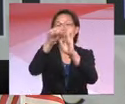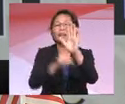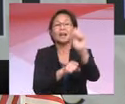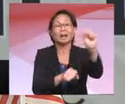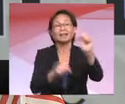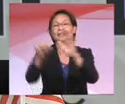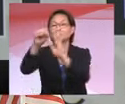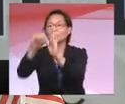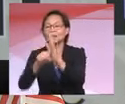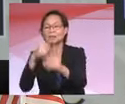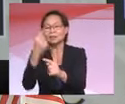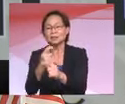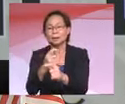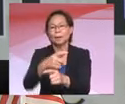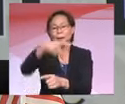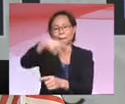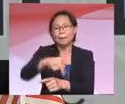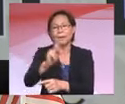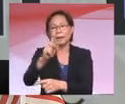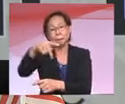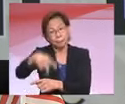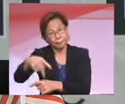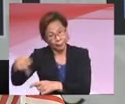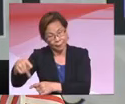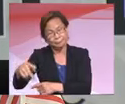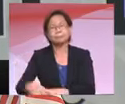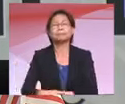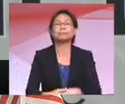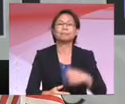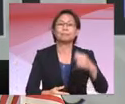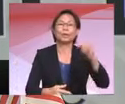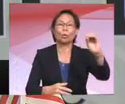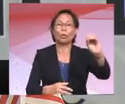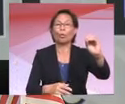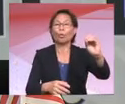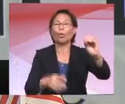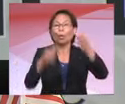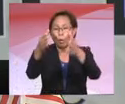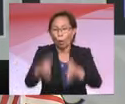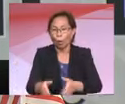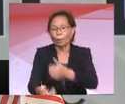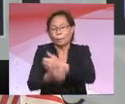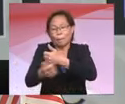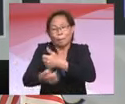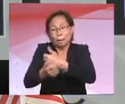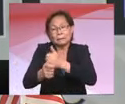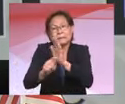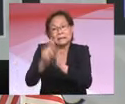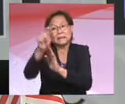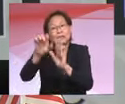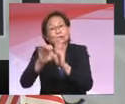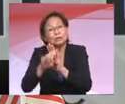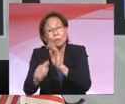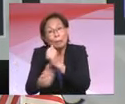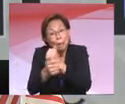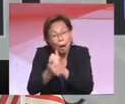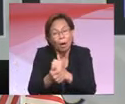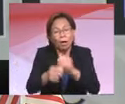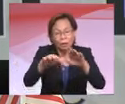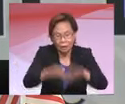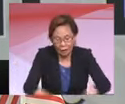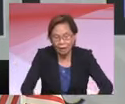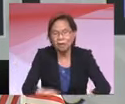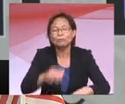yang ditetapkan di bawah Perintah Kawalan Pergerakan Pemulihan. O ialah orang berisiko tinggi seperti kanak-kanak, warga emas dan